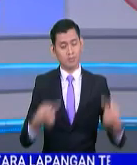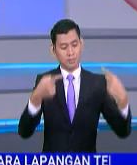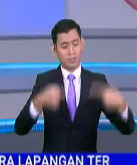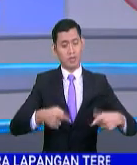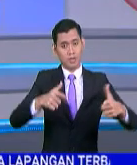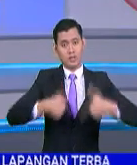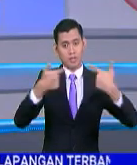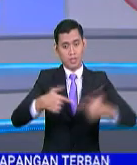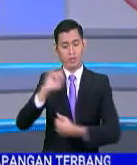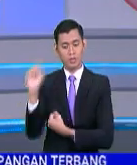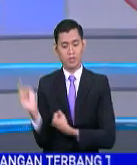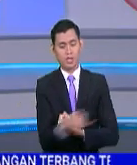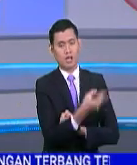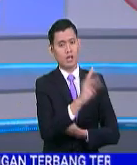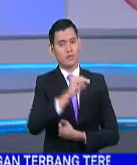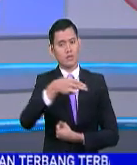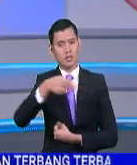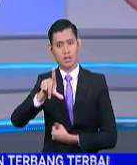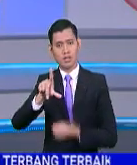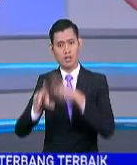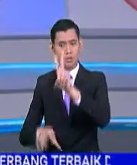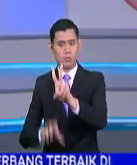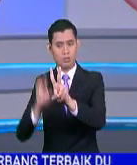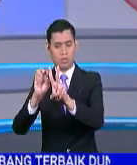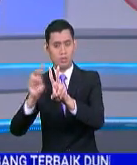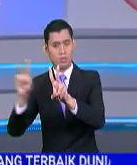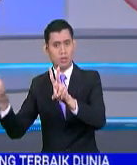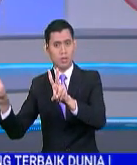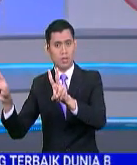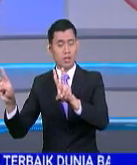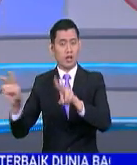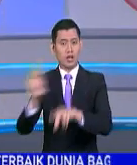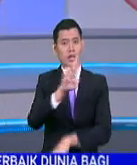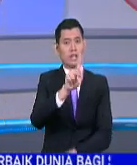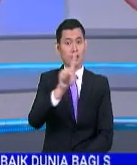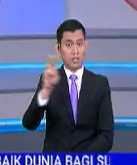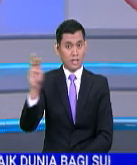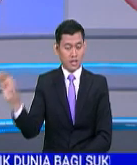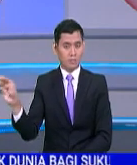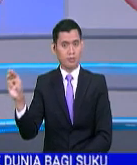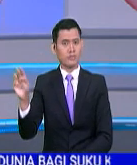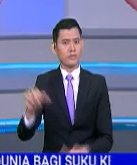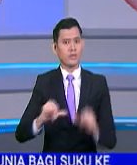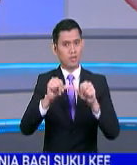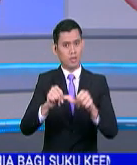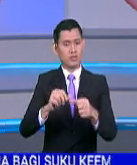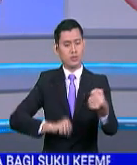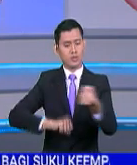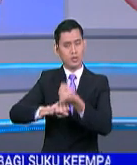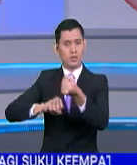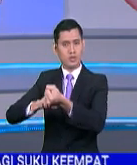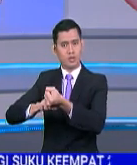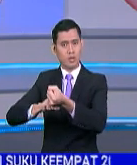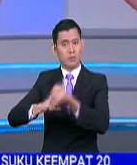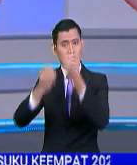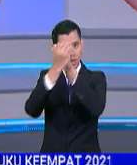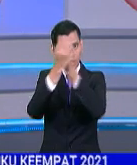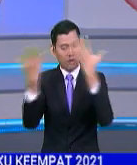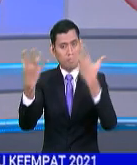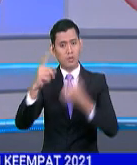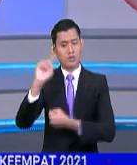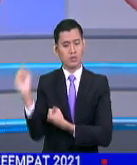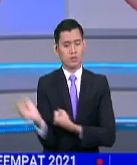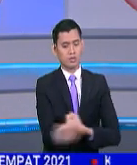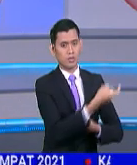Ci ligahokie misyel 2022 radio televisyen lycian terus menyokong perkembangan disukai hoki tempatan